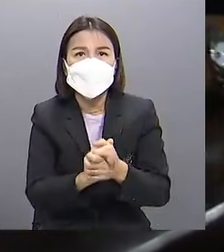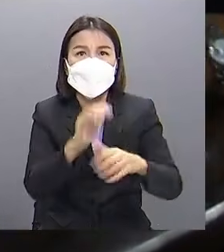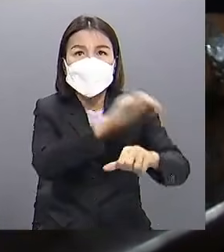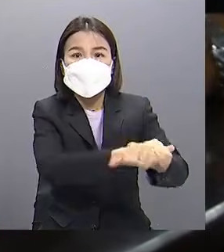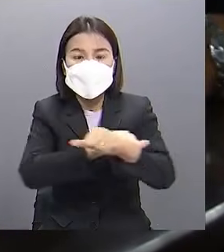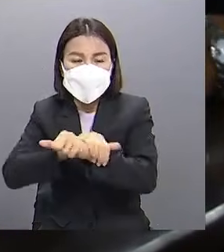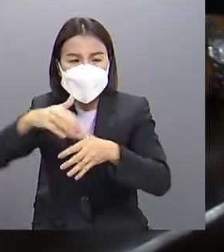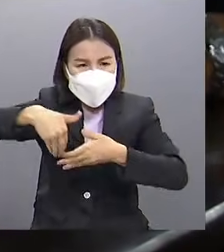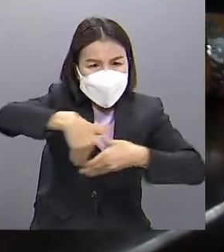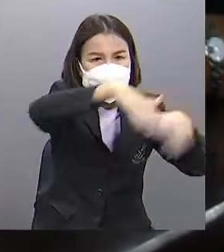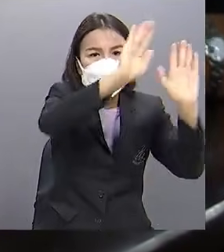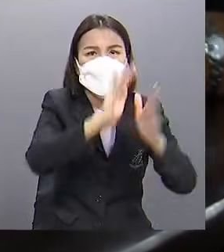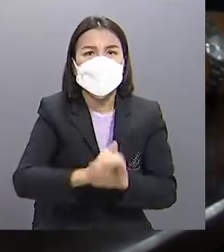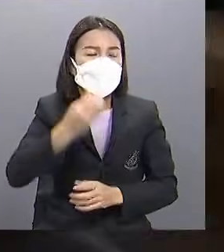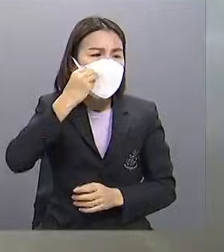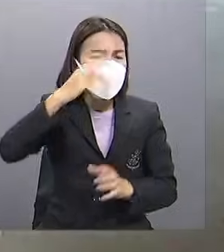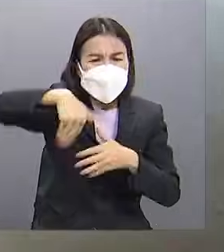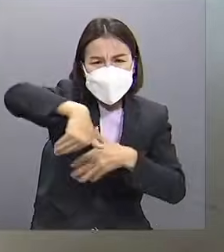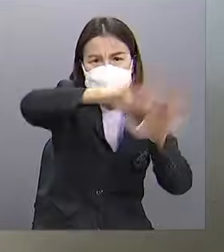ลักดันให้ข้ามไปอย่างเดียวเราไม่รับ